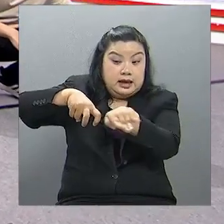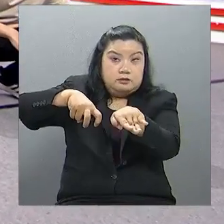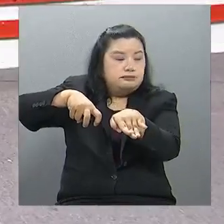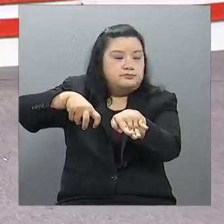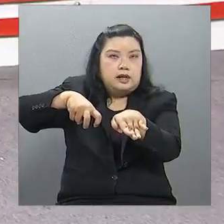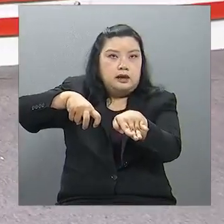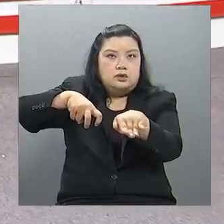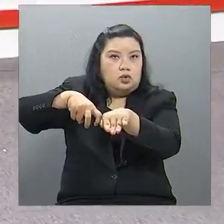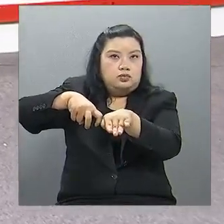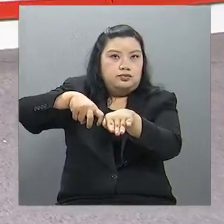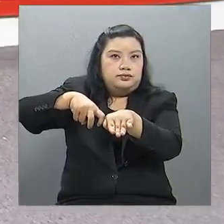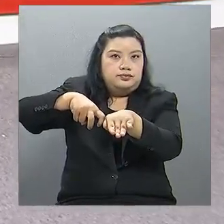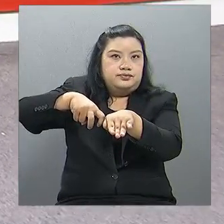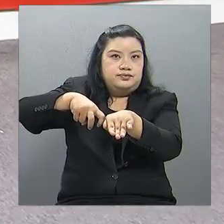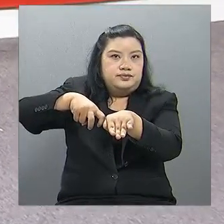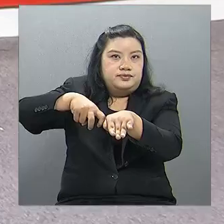เท่เลย